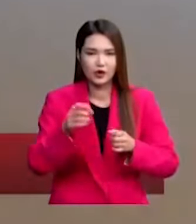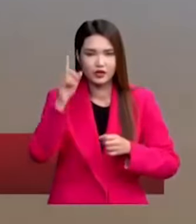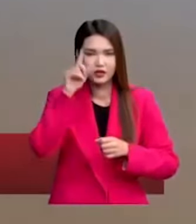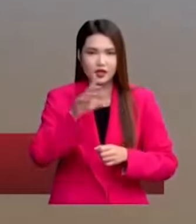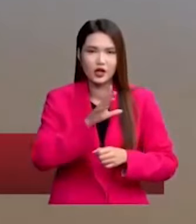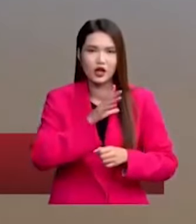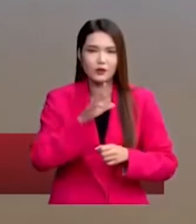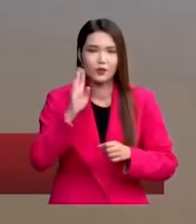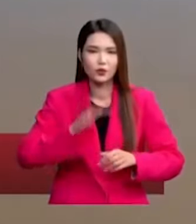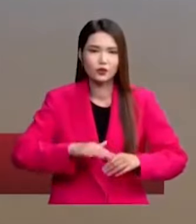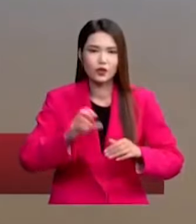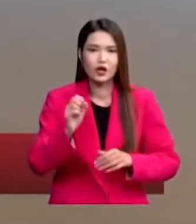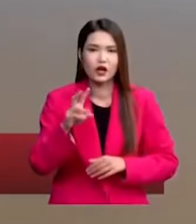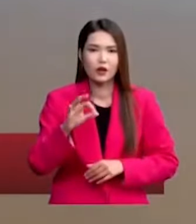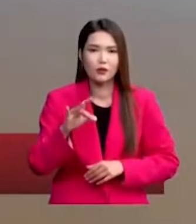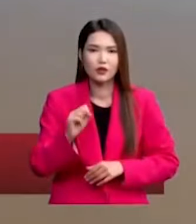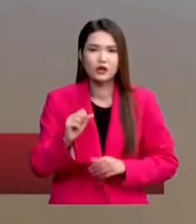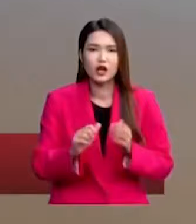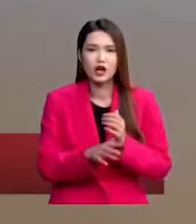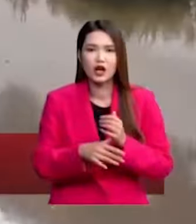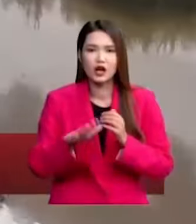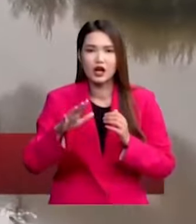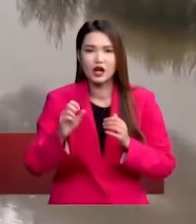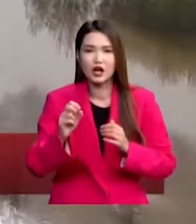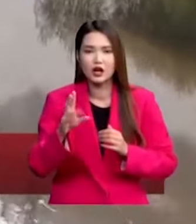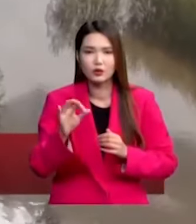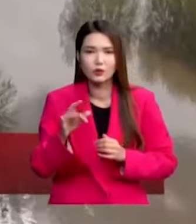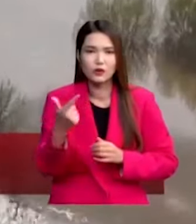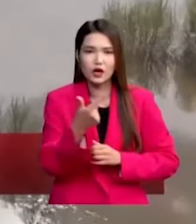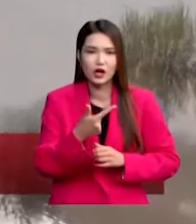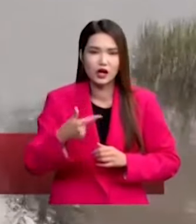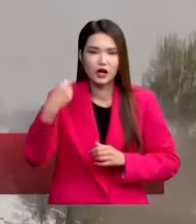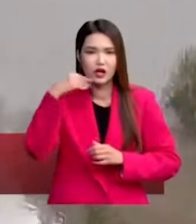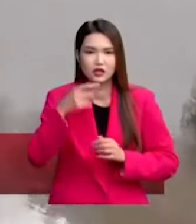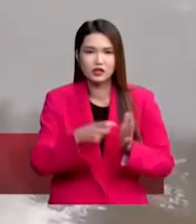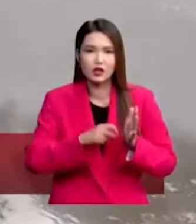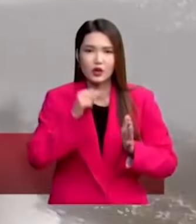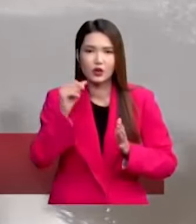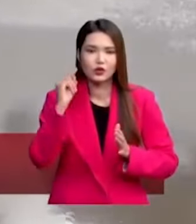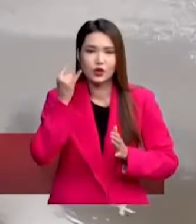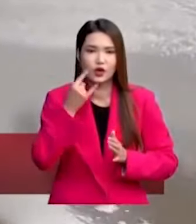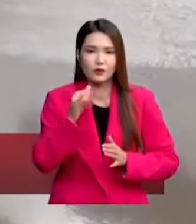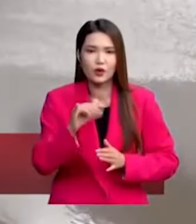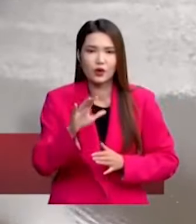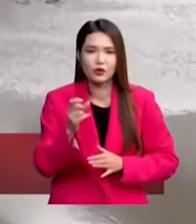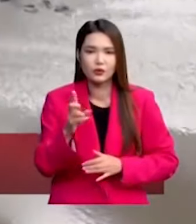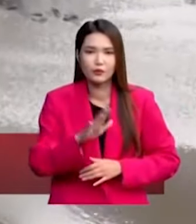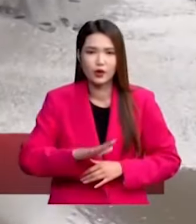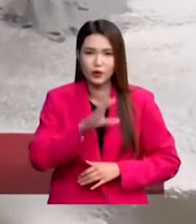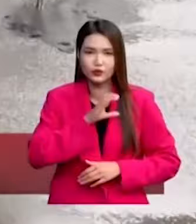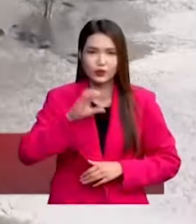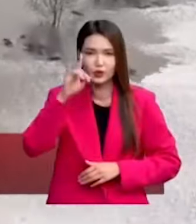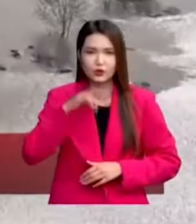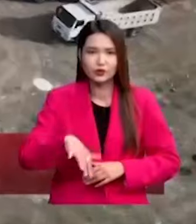кетейік, қарғын судан Ақмола, Ақтөбе, Атырау, Қарағанды, Қостанай, Павлодар, Ұлытау, Батыс және солтүстік Қазақстан